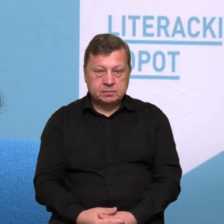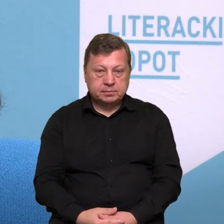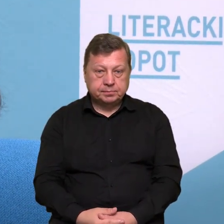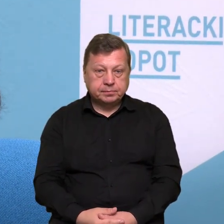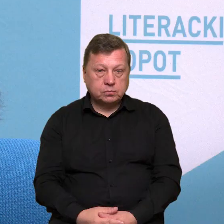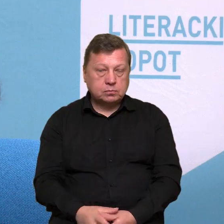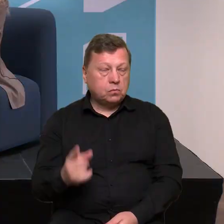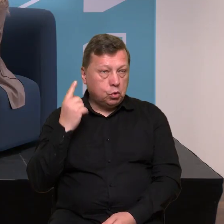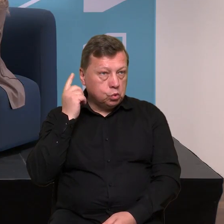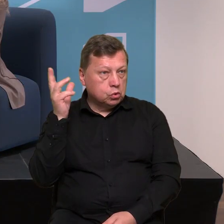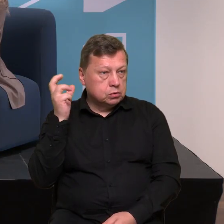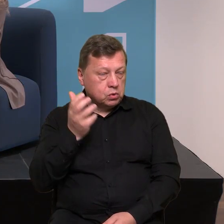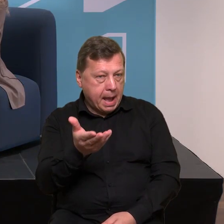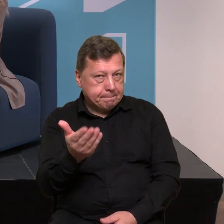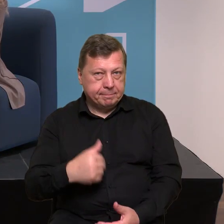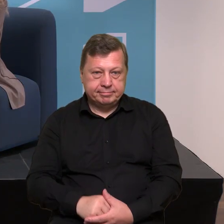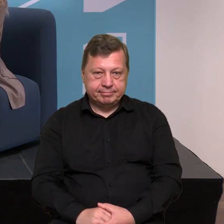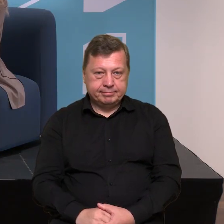I słuchamy.